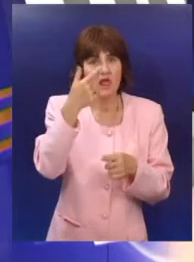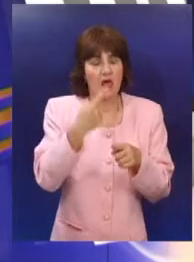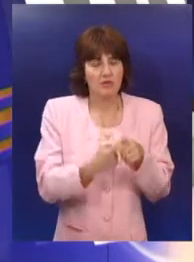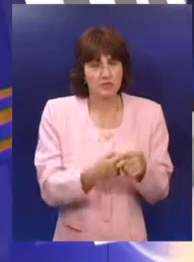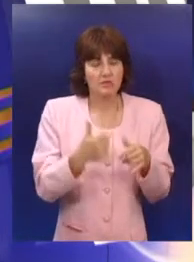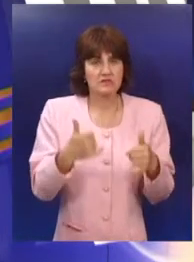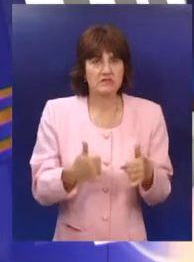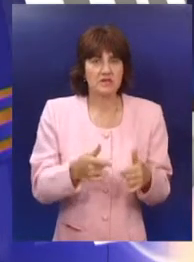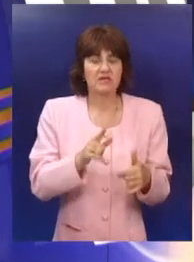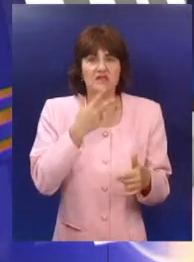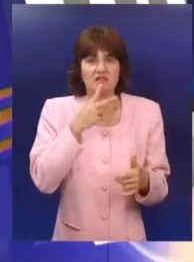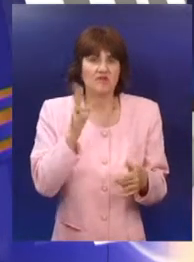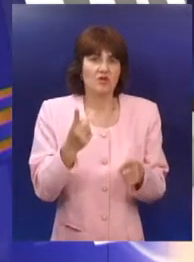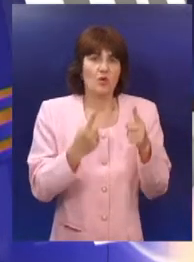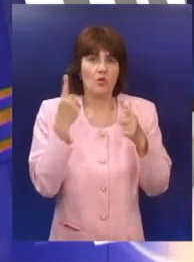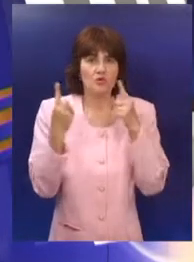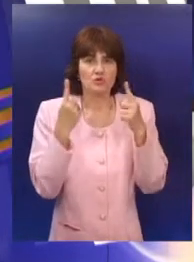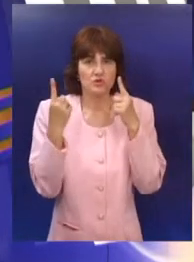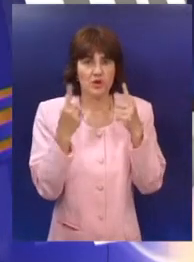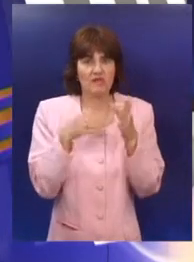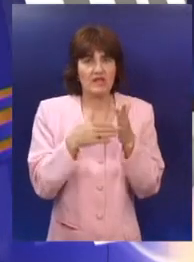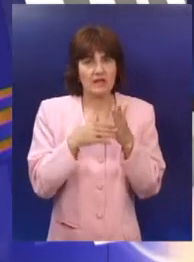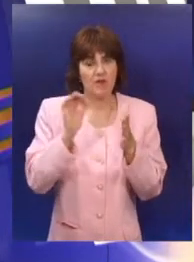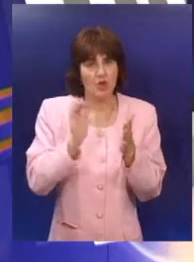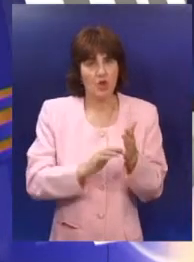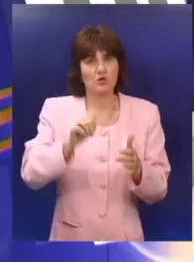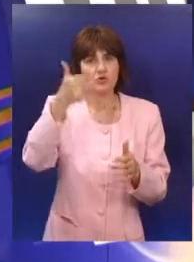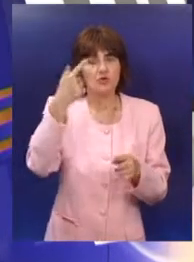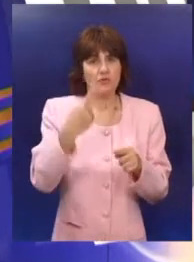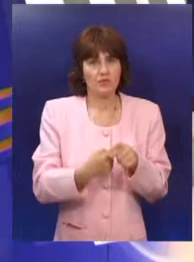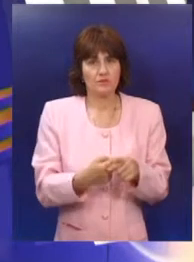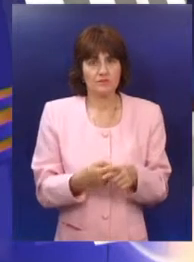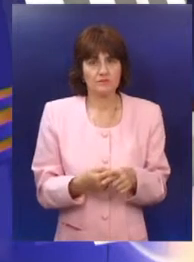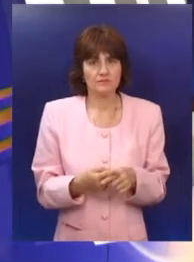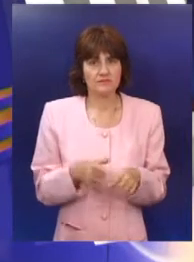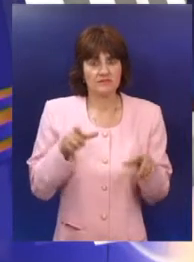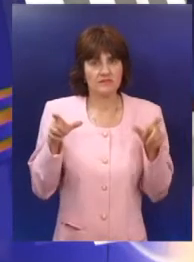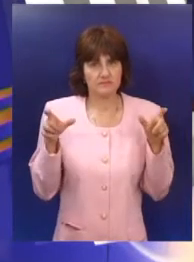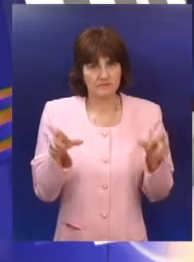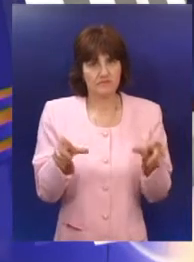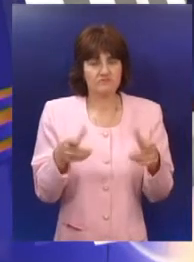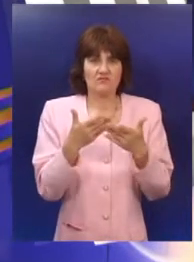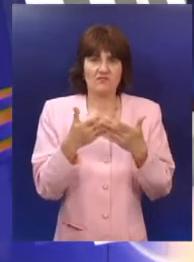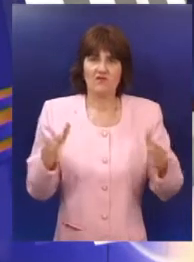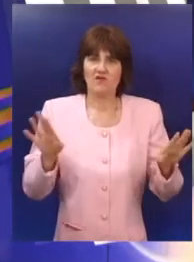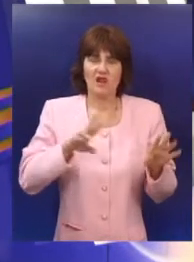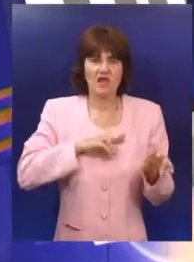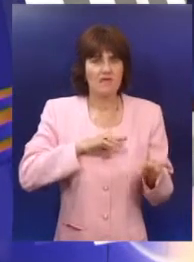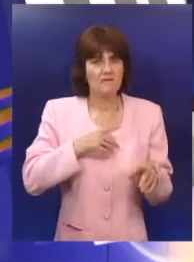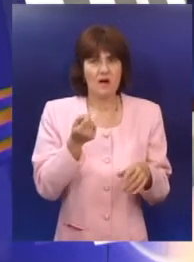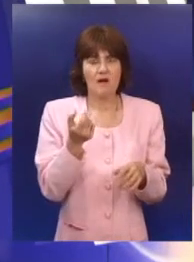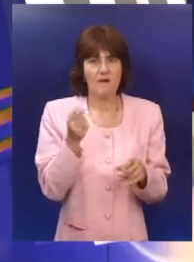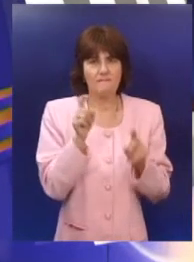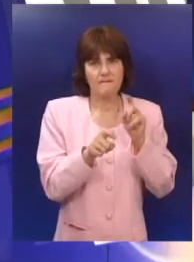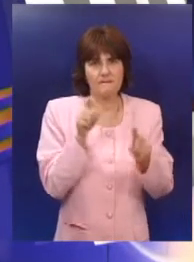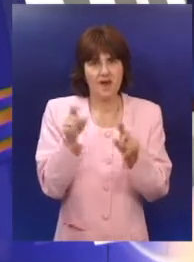radilo jednom, ali se zbog povoljnih vremenskih uslova za krpelje suzbijanje moralo ponoviti. Veliki broj krpelja na ovom području je